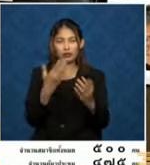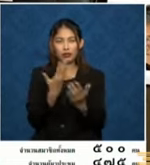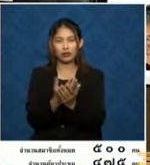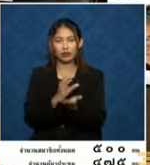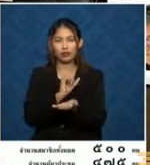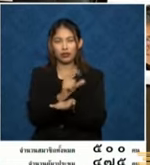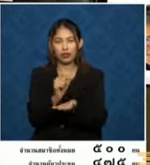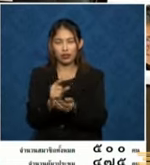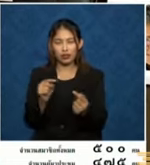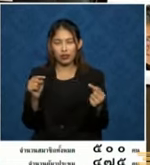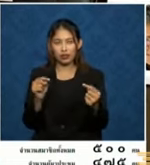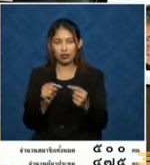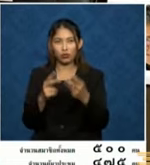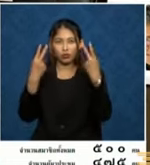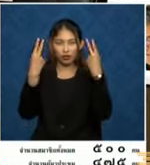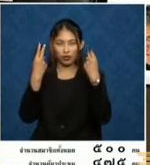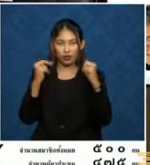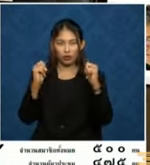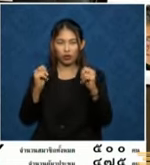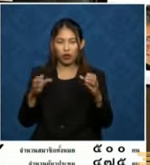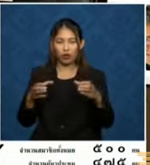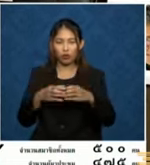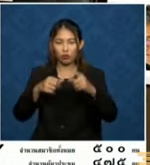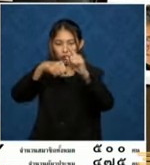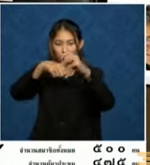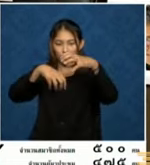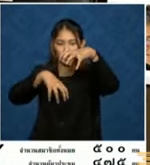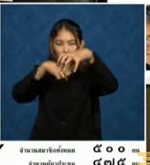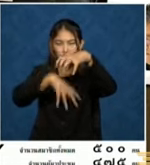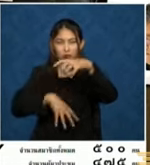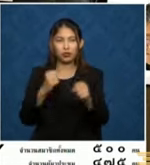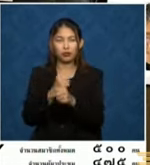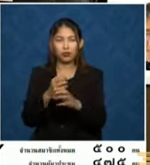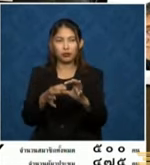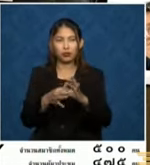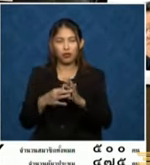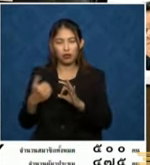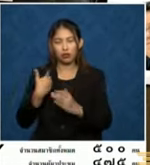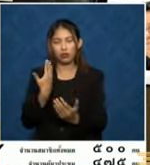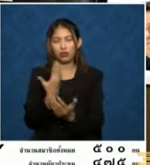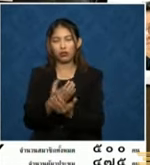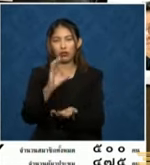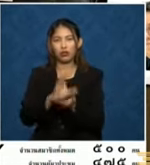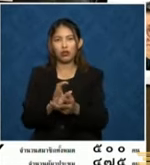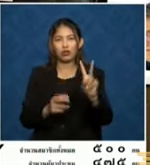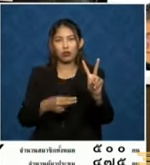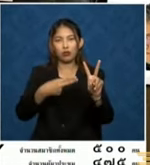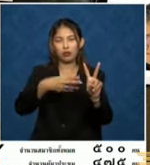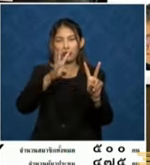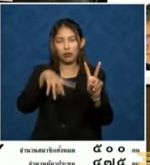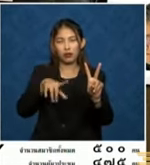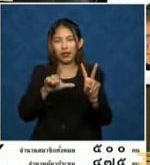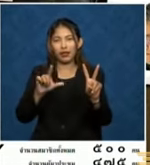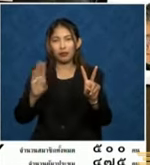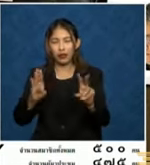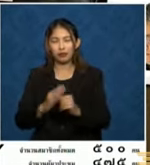กรัฐมนตรีและหน่วยงานในกำกับนะครับซึ่งได้ตั้งงบประมาณไว้นะครับประมาณ 24,000 กว่าล้านบา